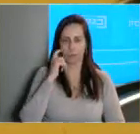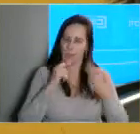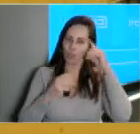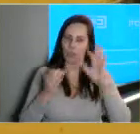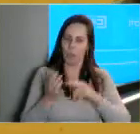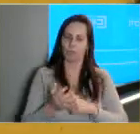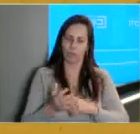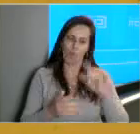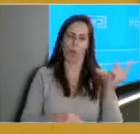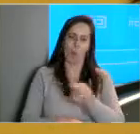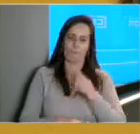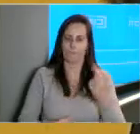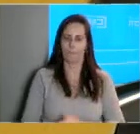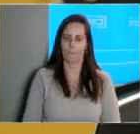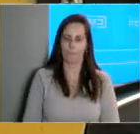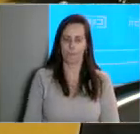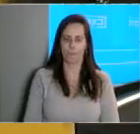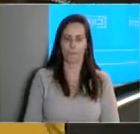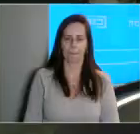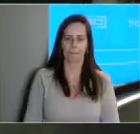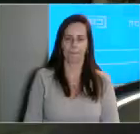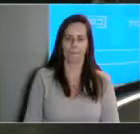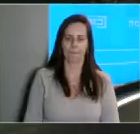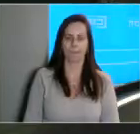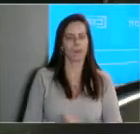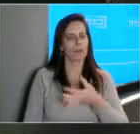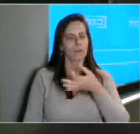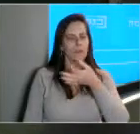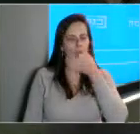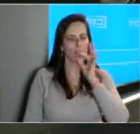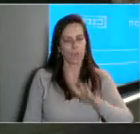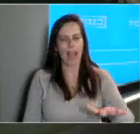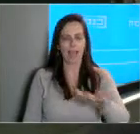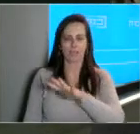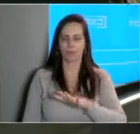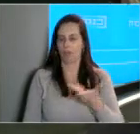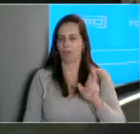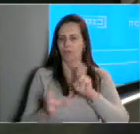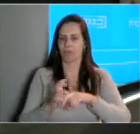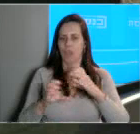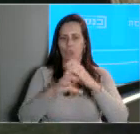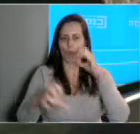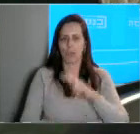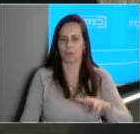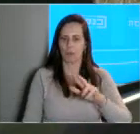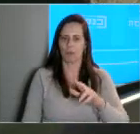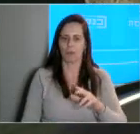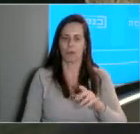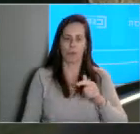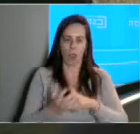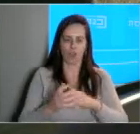quand même prendre les transports publics. It is more environmentally friendly to take public transport in my case